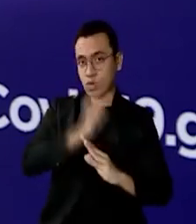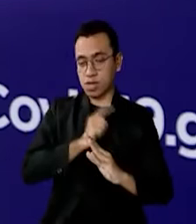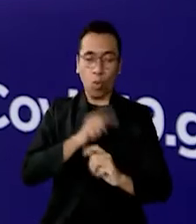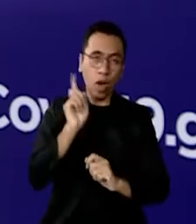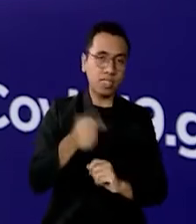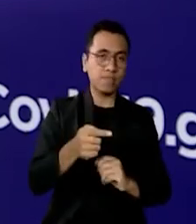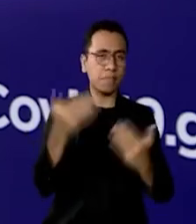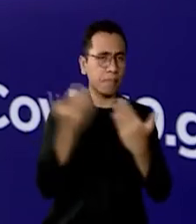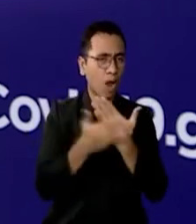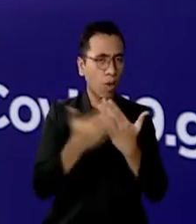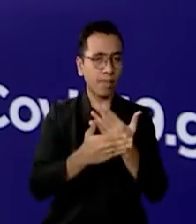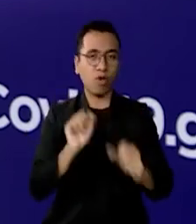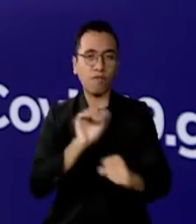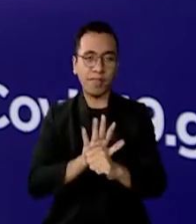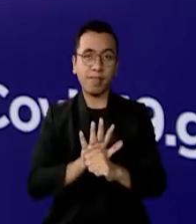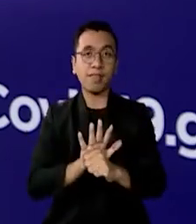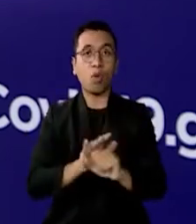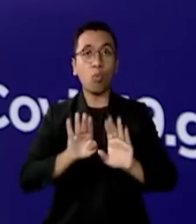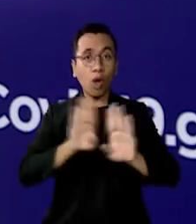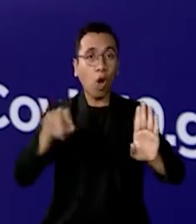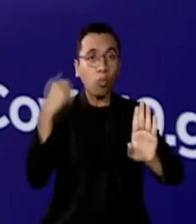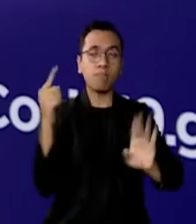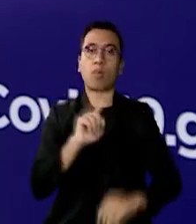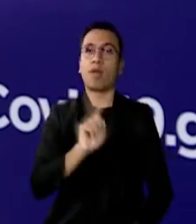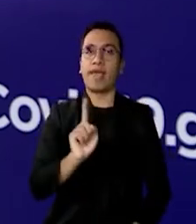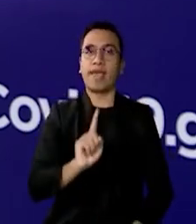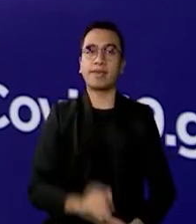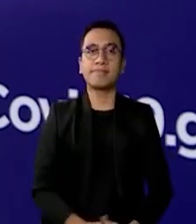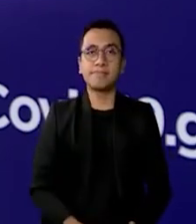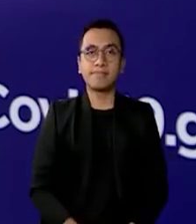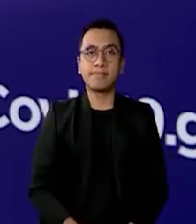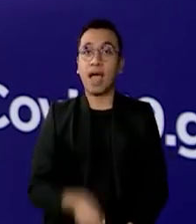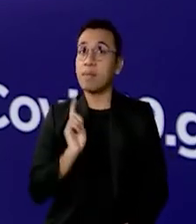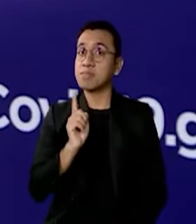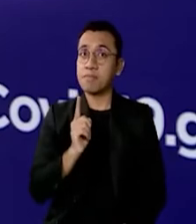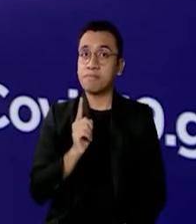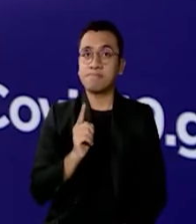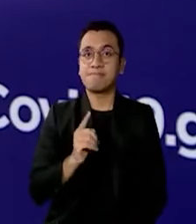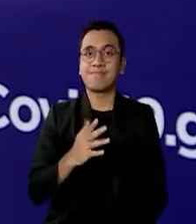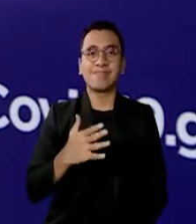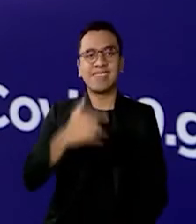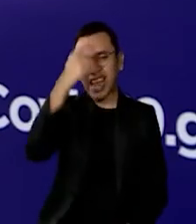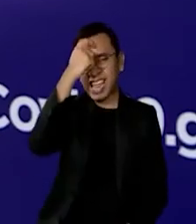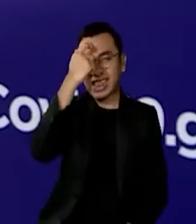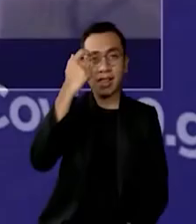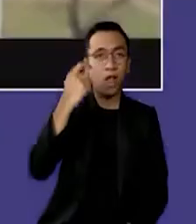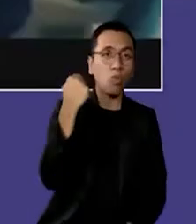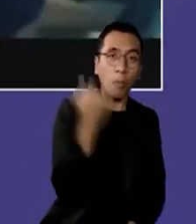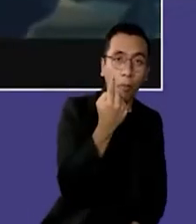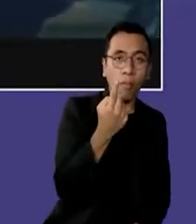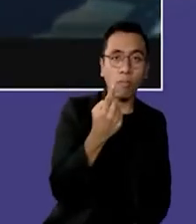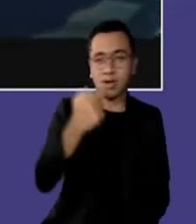positif ini tidak boleh buka untuk umum dulu sementara karena nggak mungkin kita mencampuradukkan antara penyakit yang umum dengan